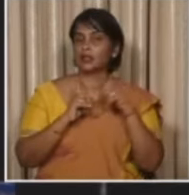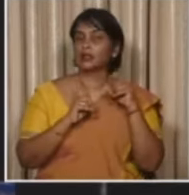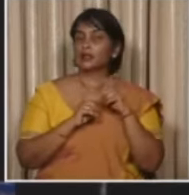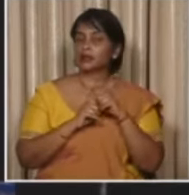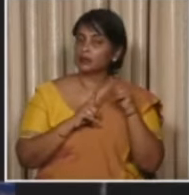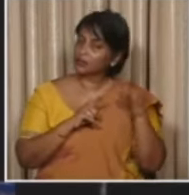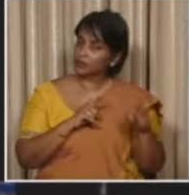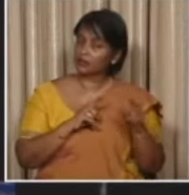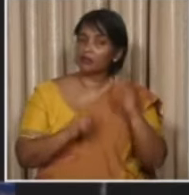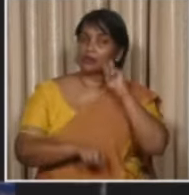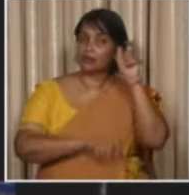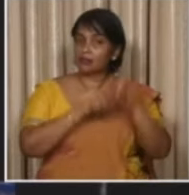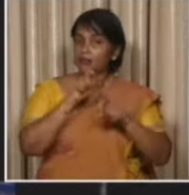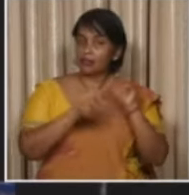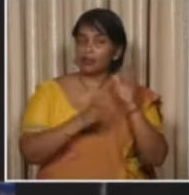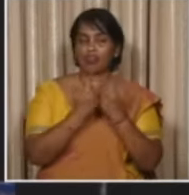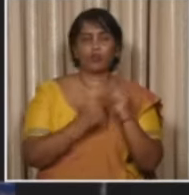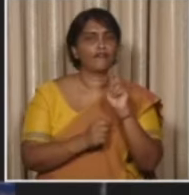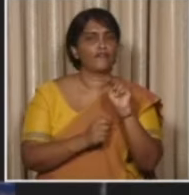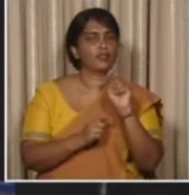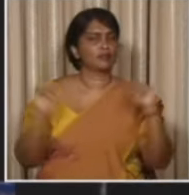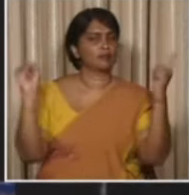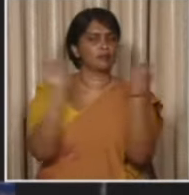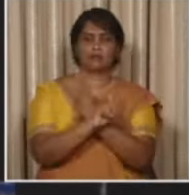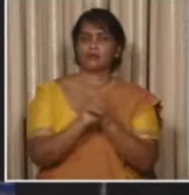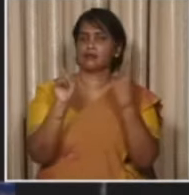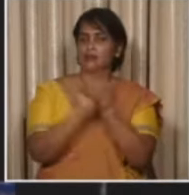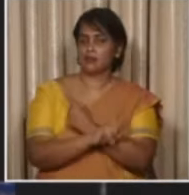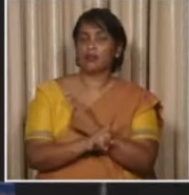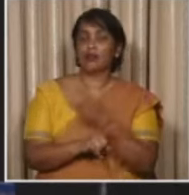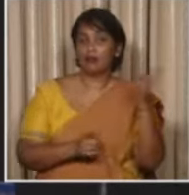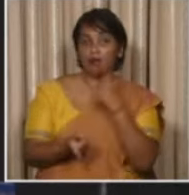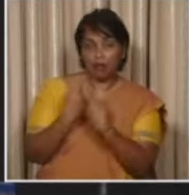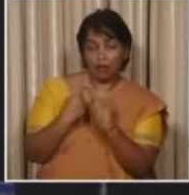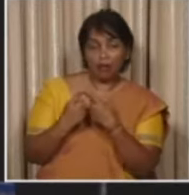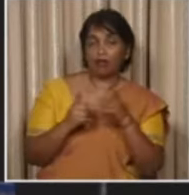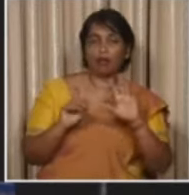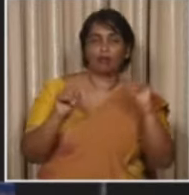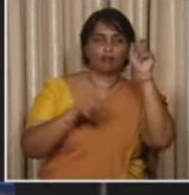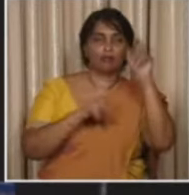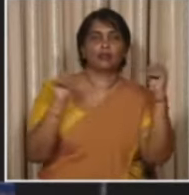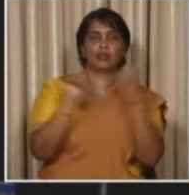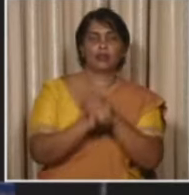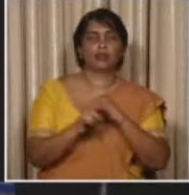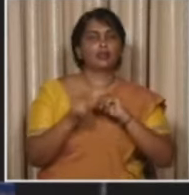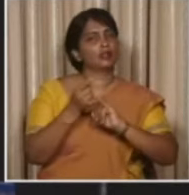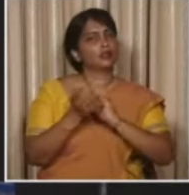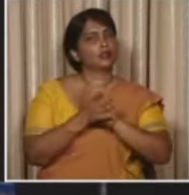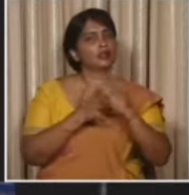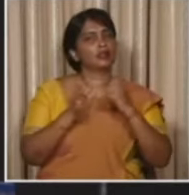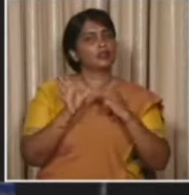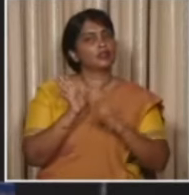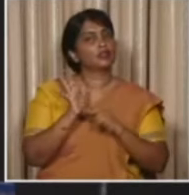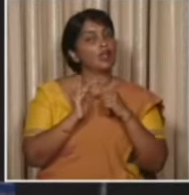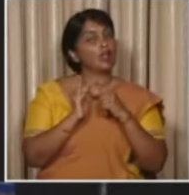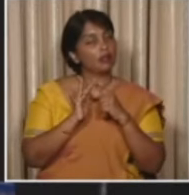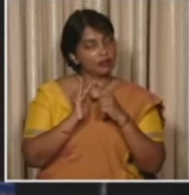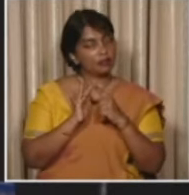දෙපාර්තමේන්තුවේ නිලධාරීන් 20 දෙනෙක් මාරු කරනවා මේ පරීක්ෂණය කරපු. එතකොට ශානි අබේසේකර ඇතුළුව මේ